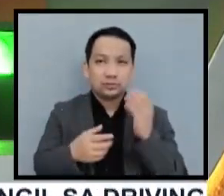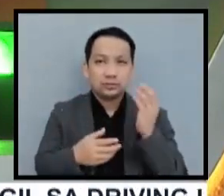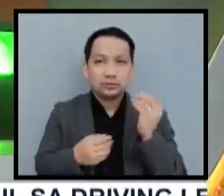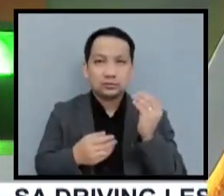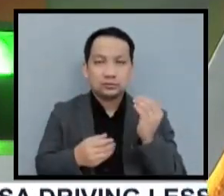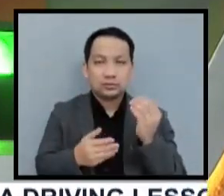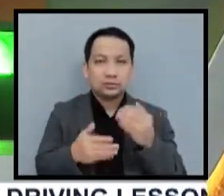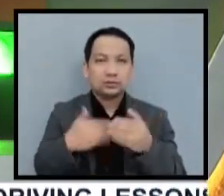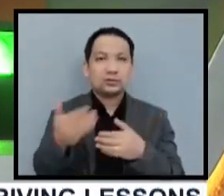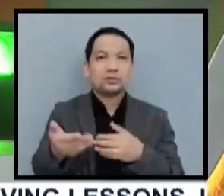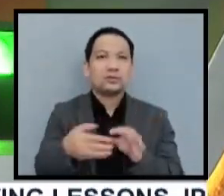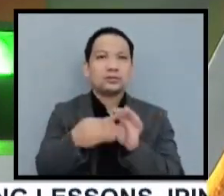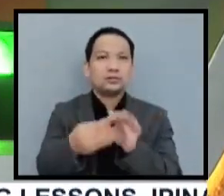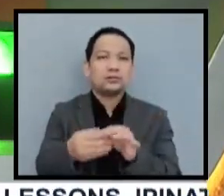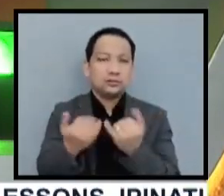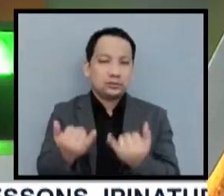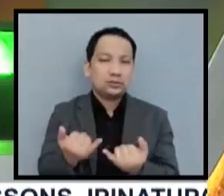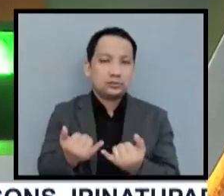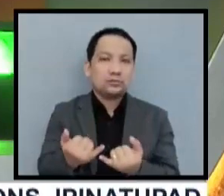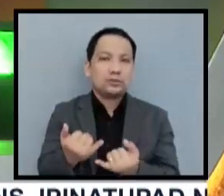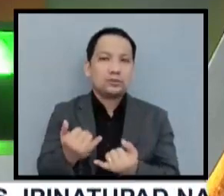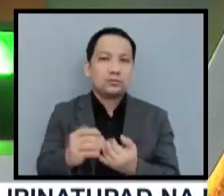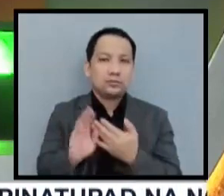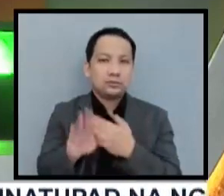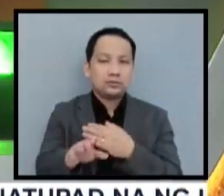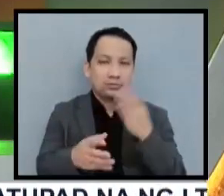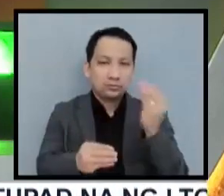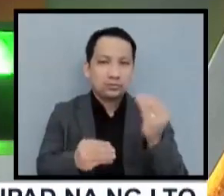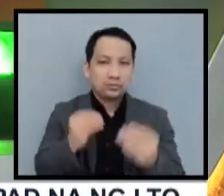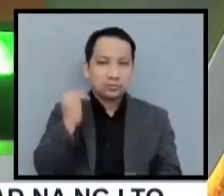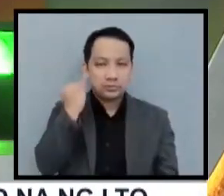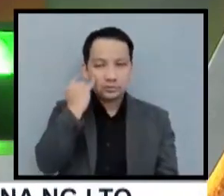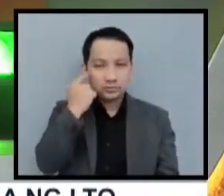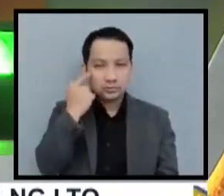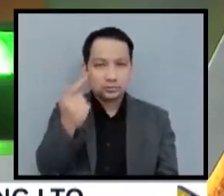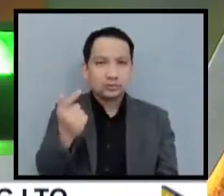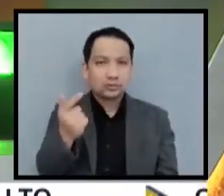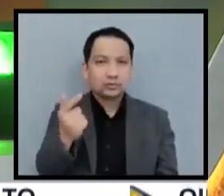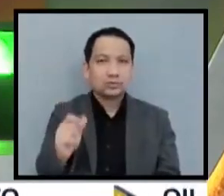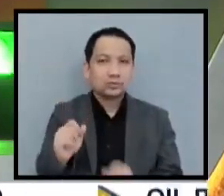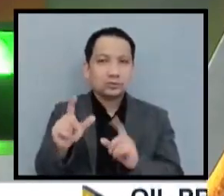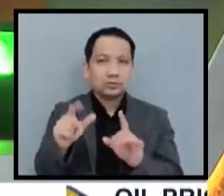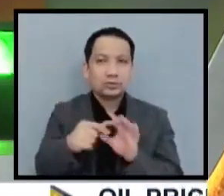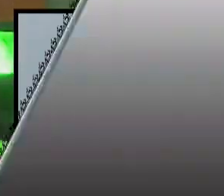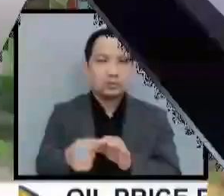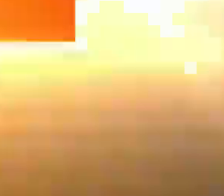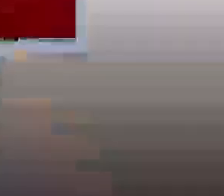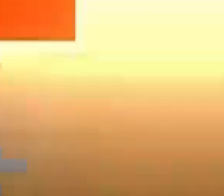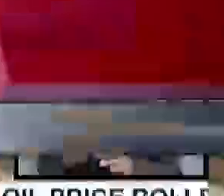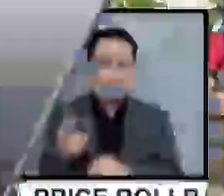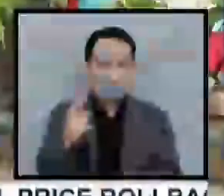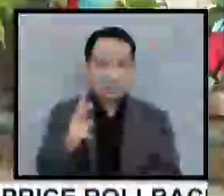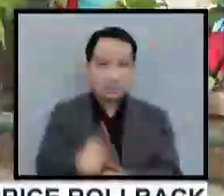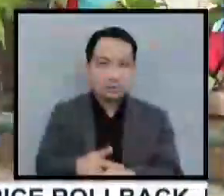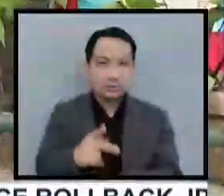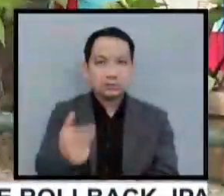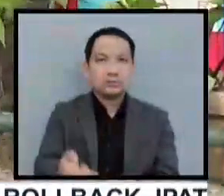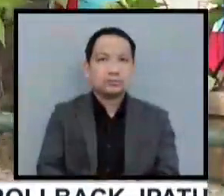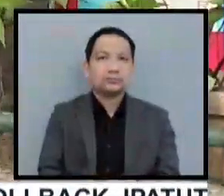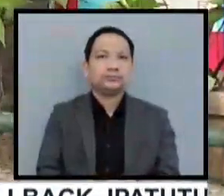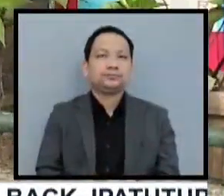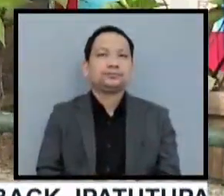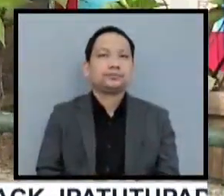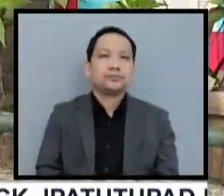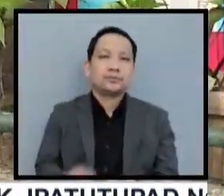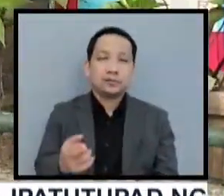pangunahing bilihin sa araw na ito, alamin natin sa ulat ni Joshua Garcia. Live, Rise and Shine, Joshua. Rise and Shine, Pilipinas. Rise